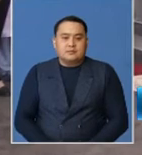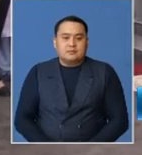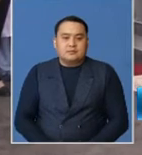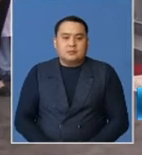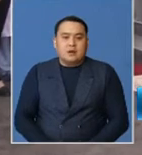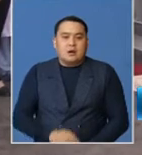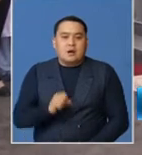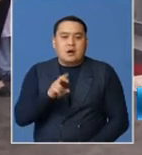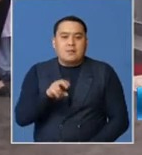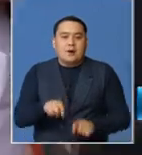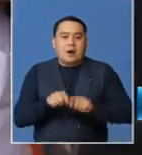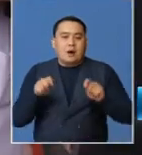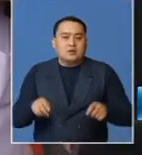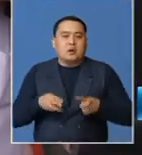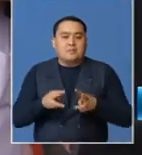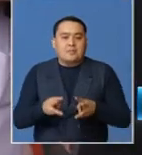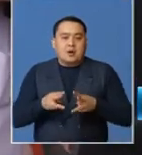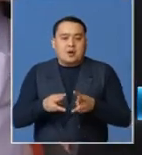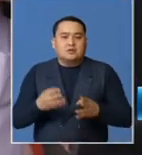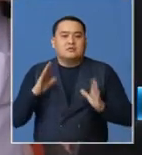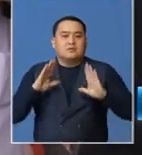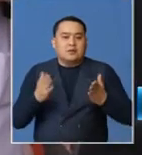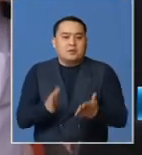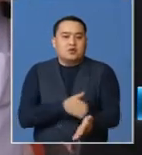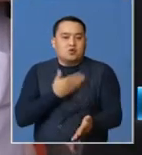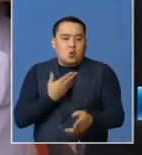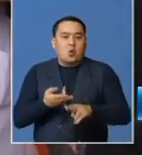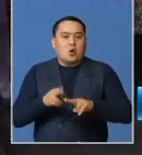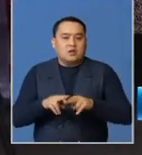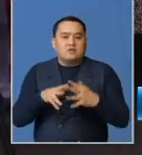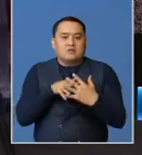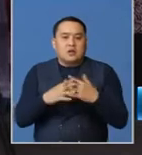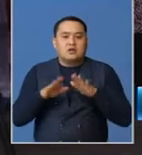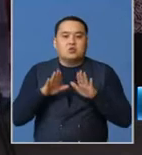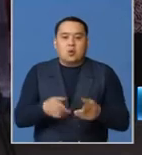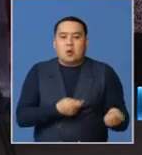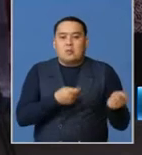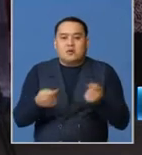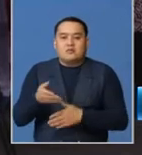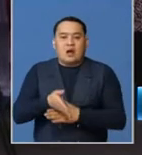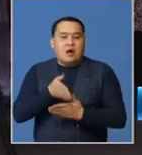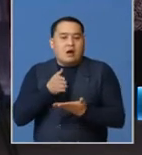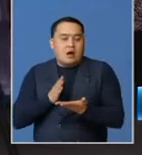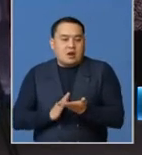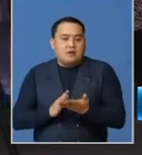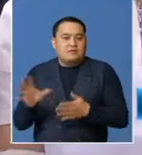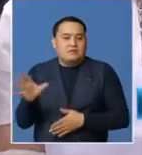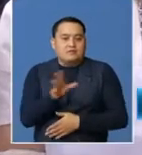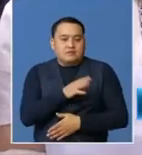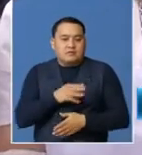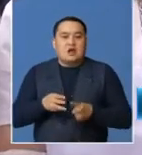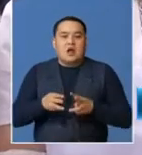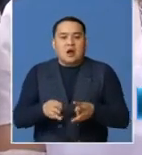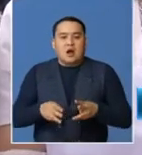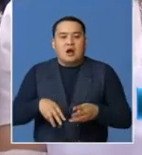Для абаевцев открытие пекарни стало долгожданным событием. До этого в селе был только привозной хлеб, а теперь и все хлебобулочные